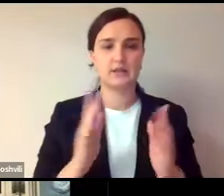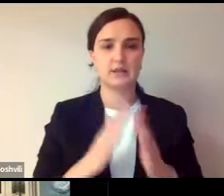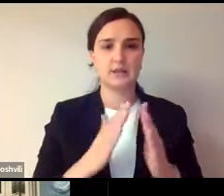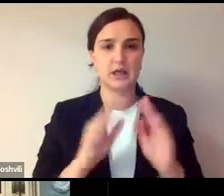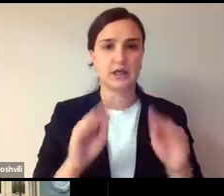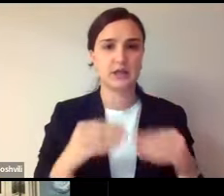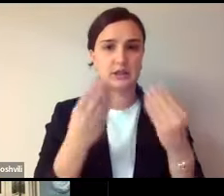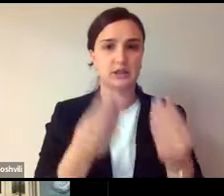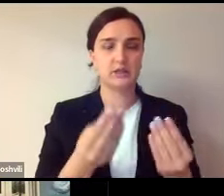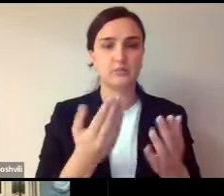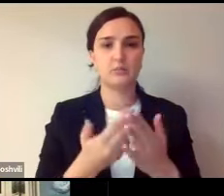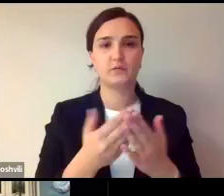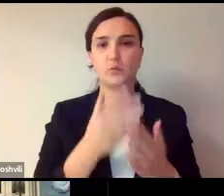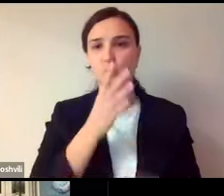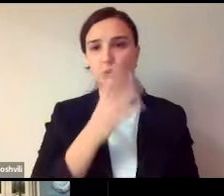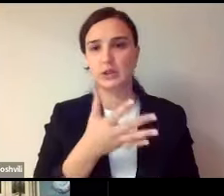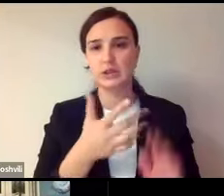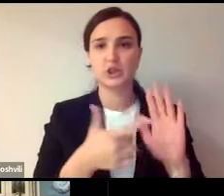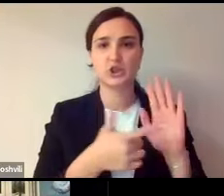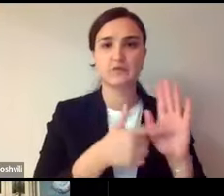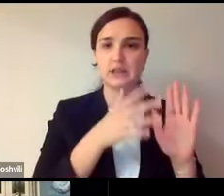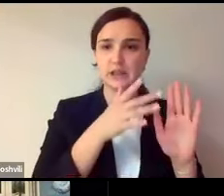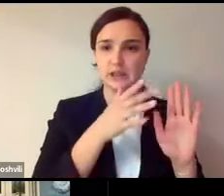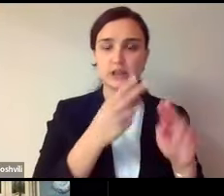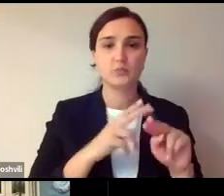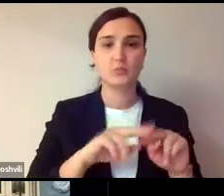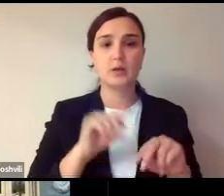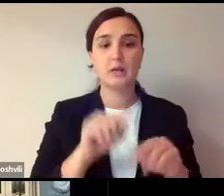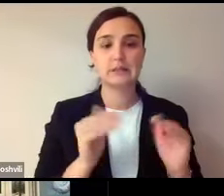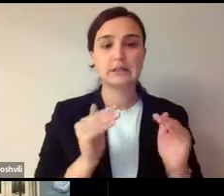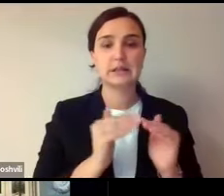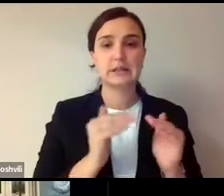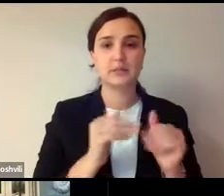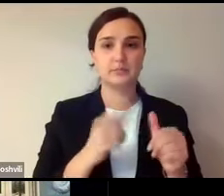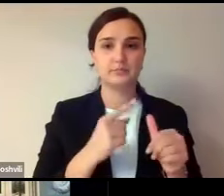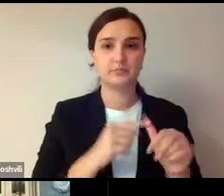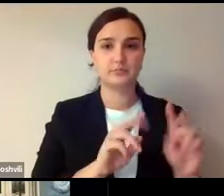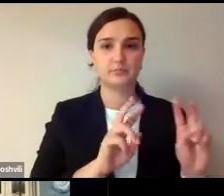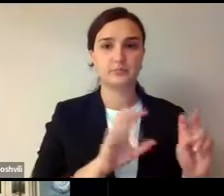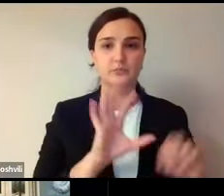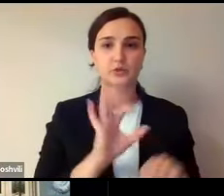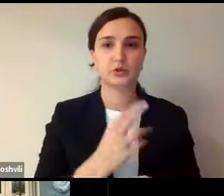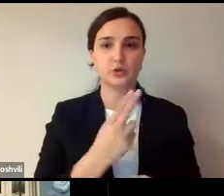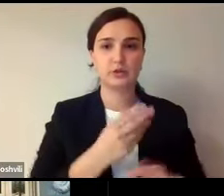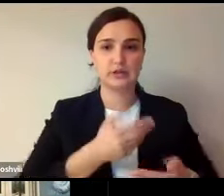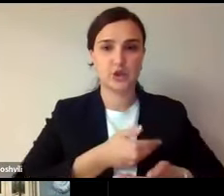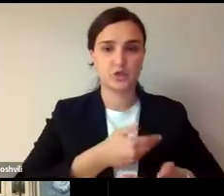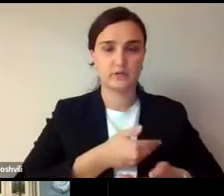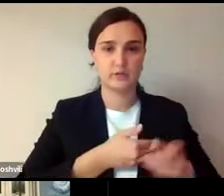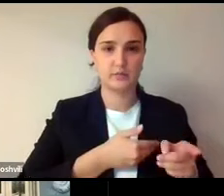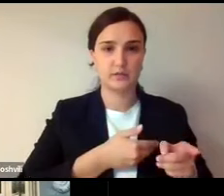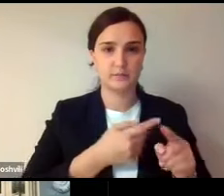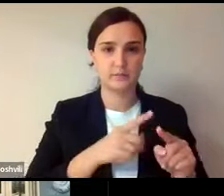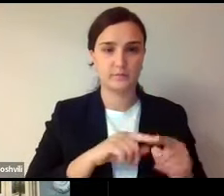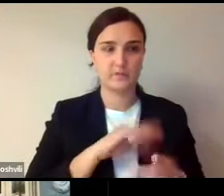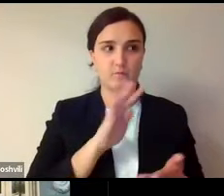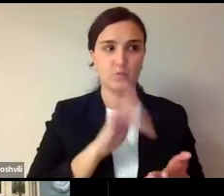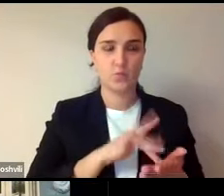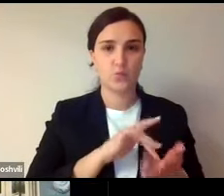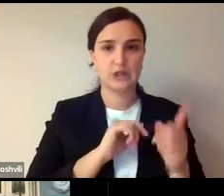მაგალითად 5 წლით, 7 წლით, იმიტომ რომ ამ სახლს ჰქვია სოციალური საცხოვრებელი, რომელიც